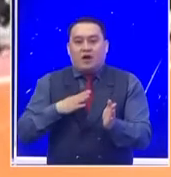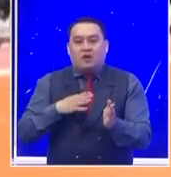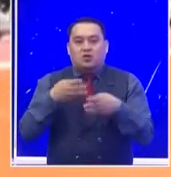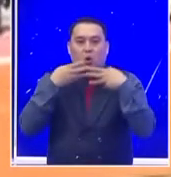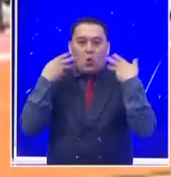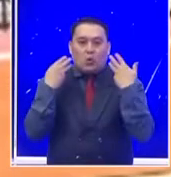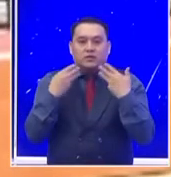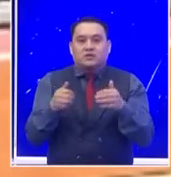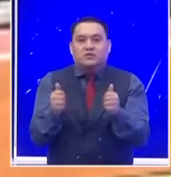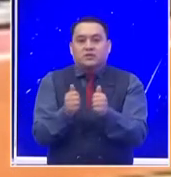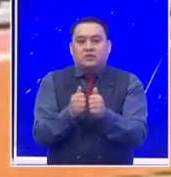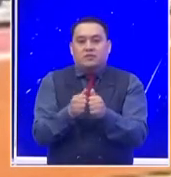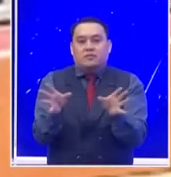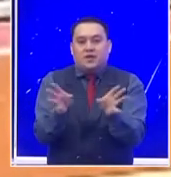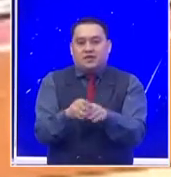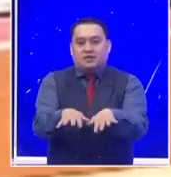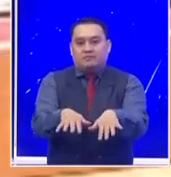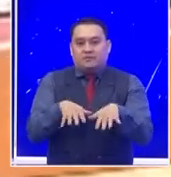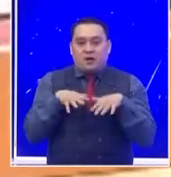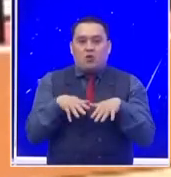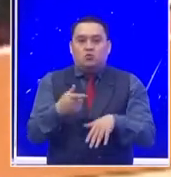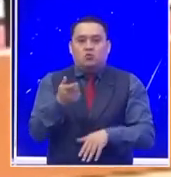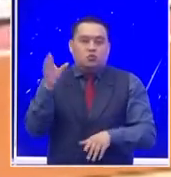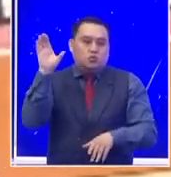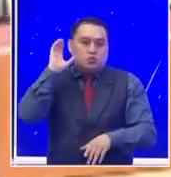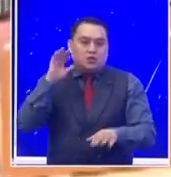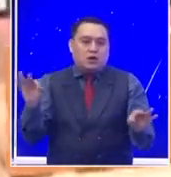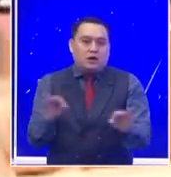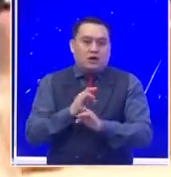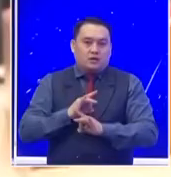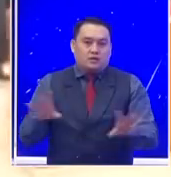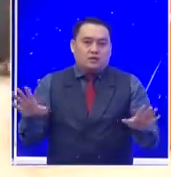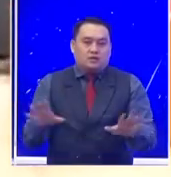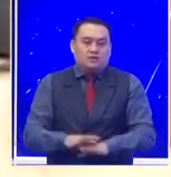пристроилась на край сцены и вместе со зрителями стала слушать концерт